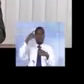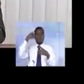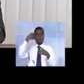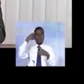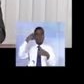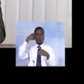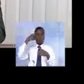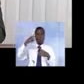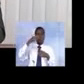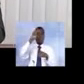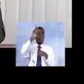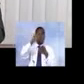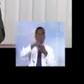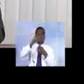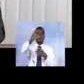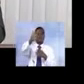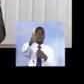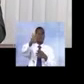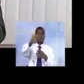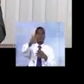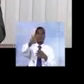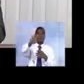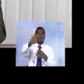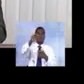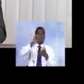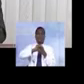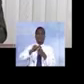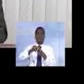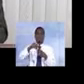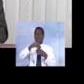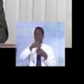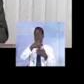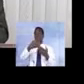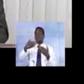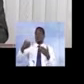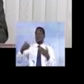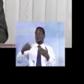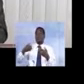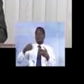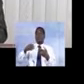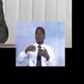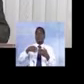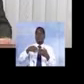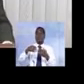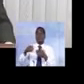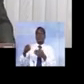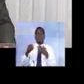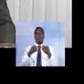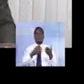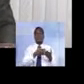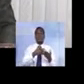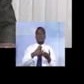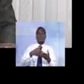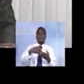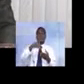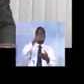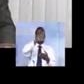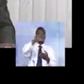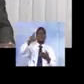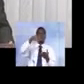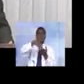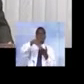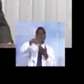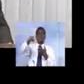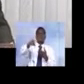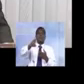CDD en 2014. Ces réalisations vont porter à environ 300 milliards de francs CFA, donc